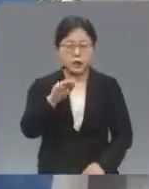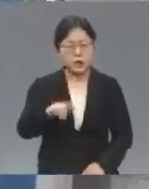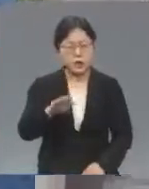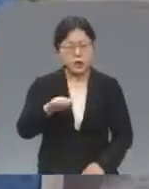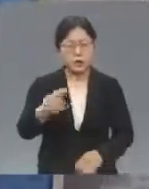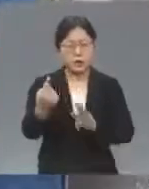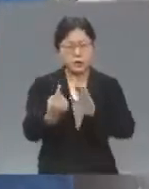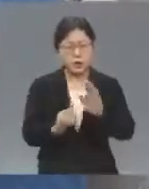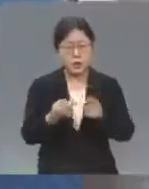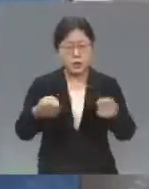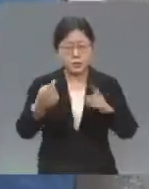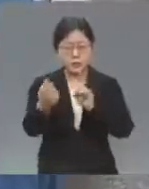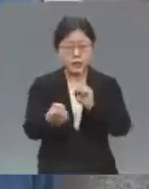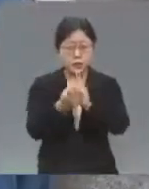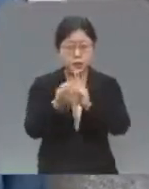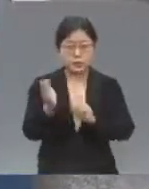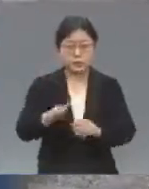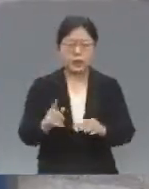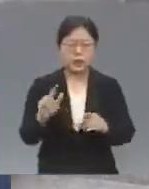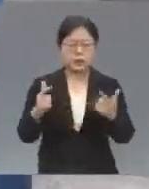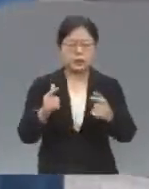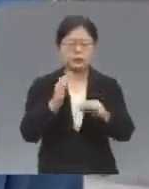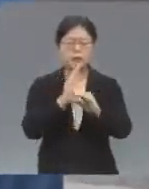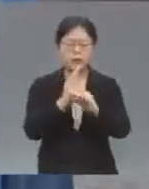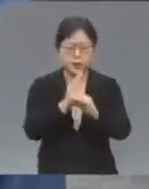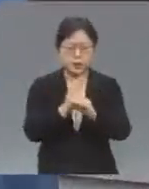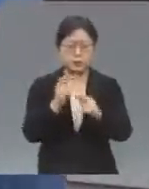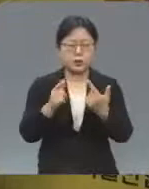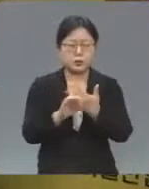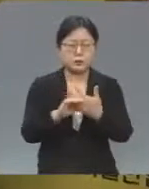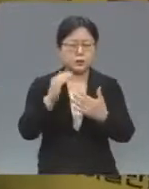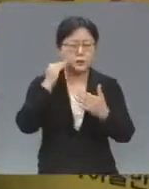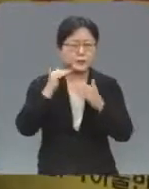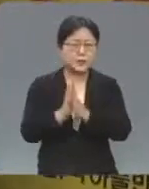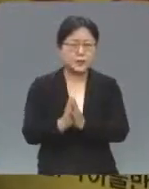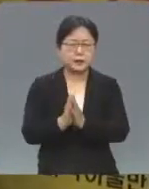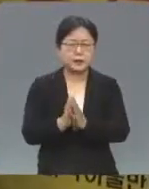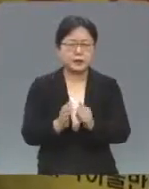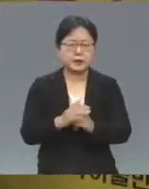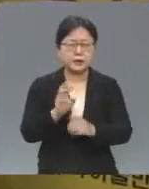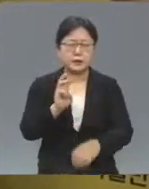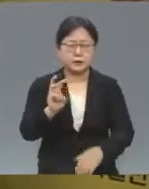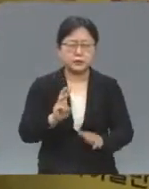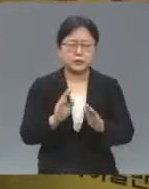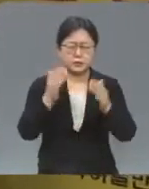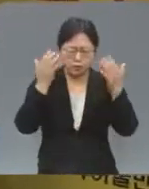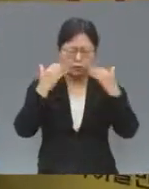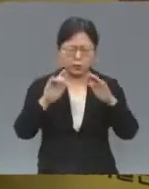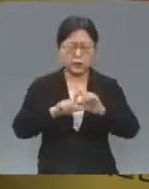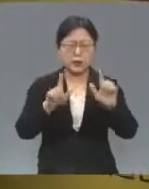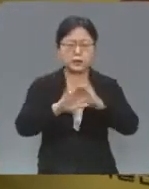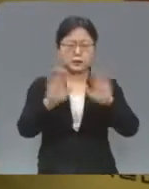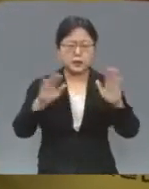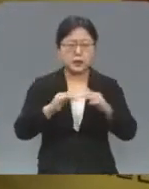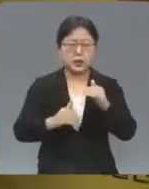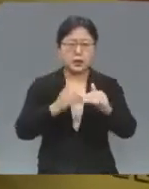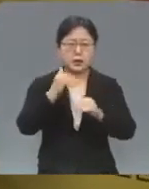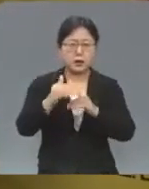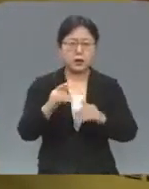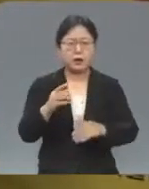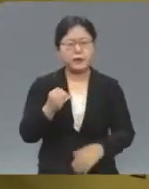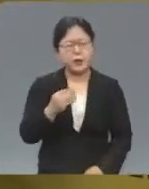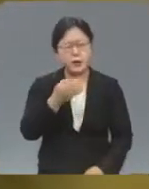순간에서 만나자고 네가 가봐 주셨어요 0 상승폭 넘어가는 무더운 날씨입니다 2기 란 으로 올라가는 게